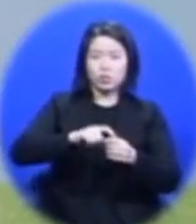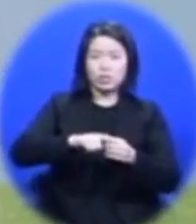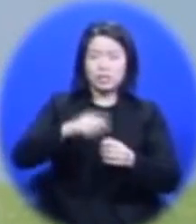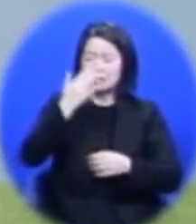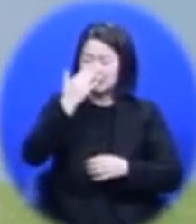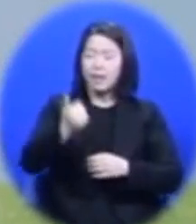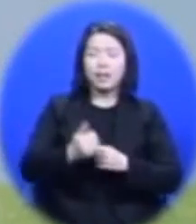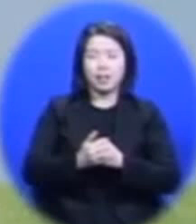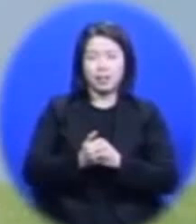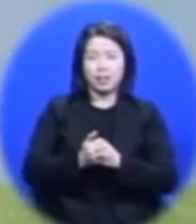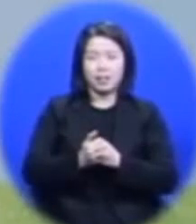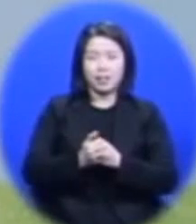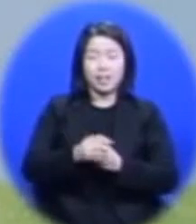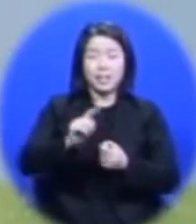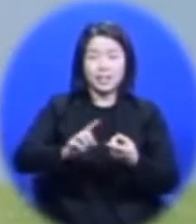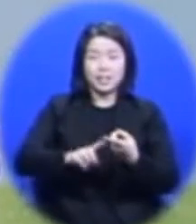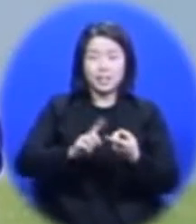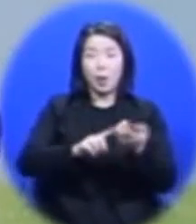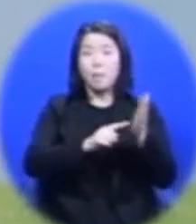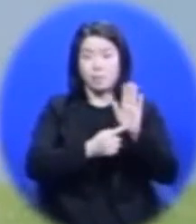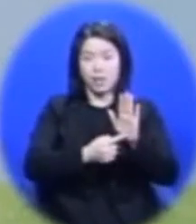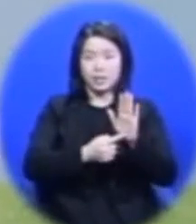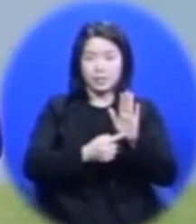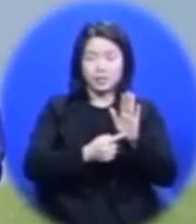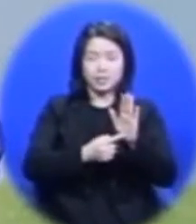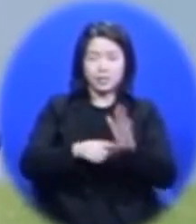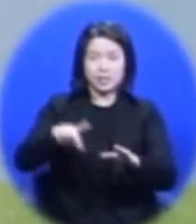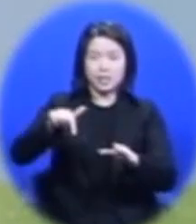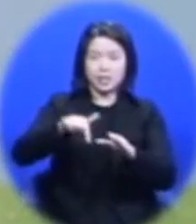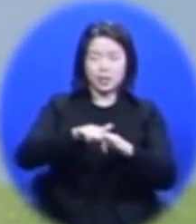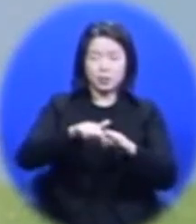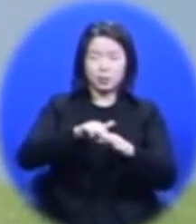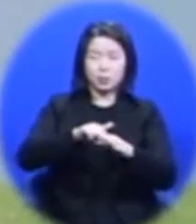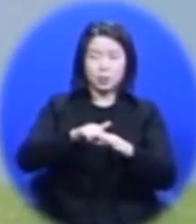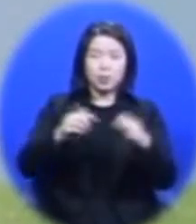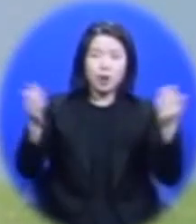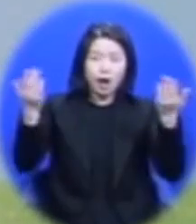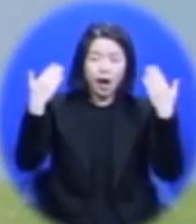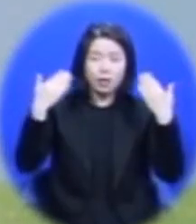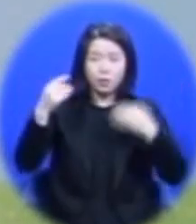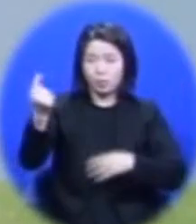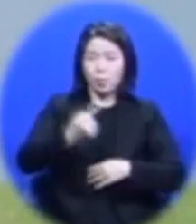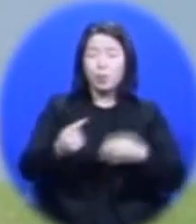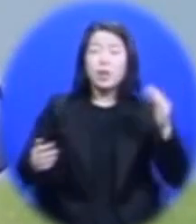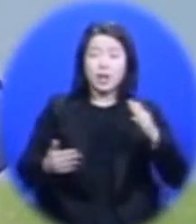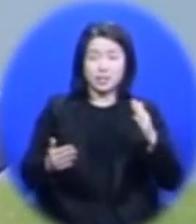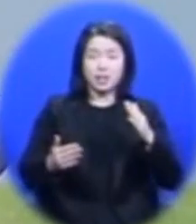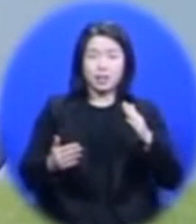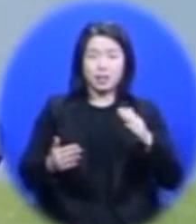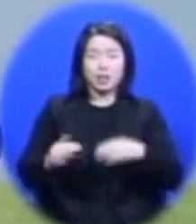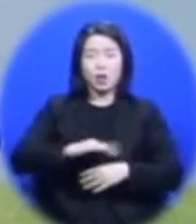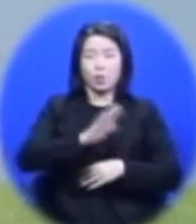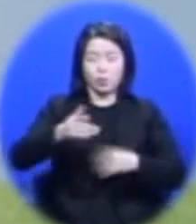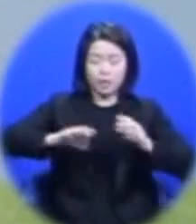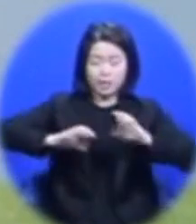지겹다. 이런 반응이, 기독교 계통의 학교에 온 학생들이 그러니 우리가 세상에